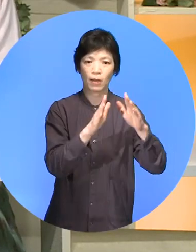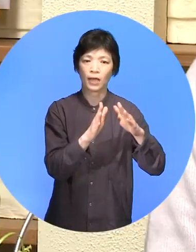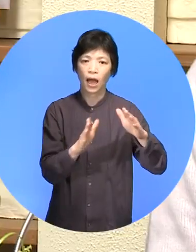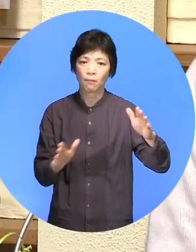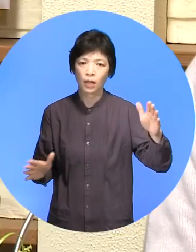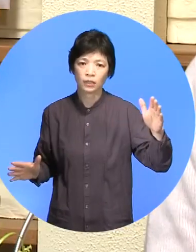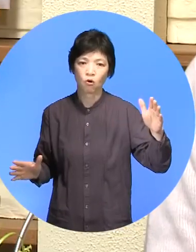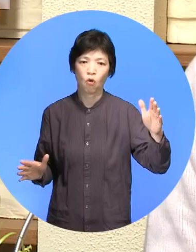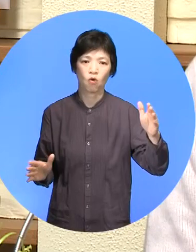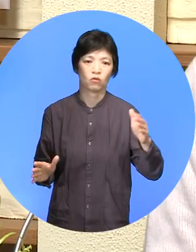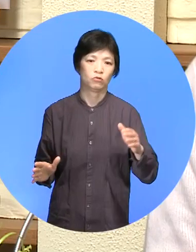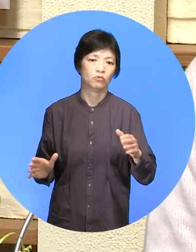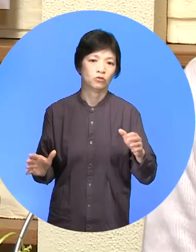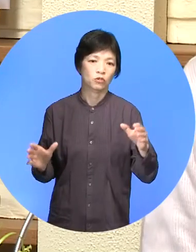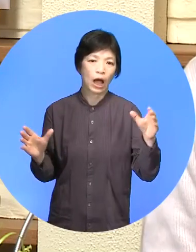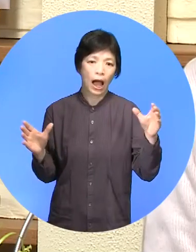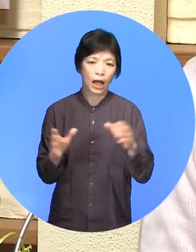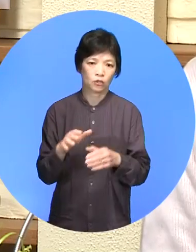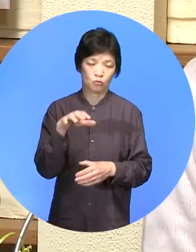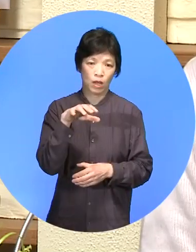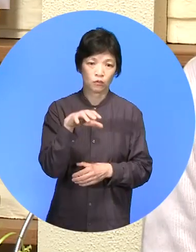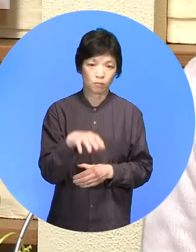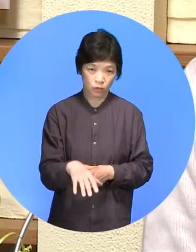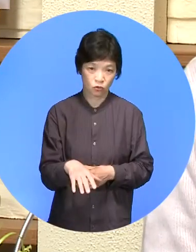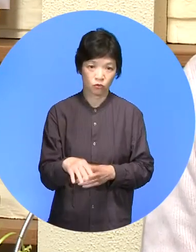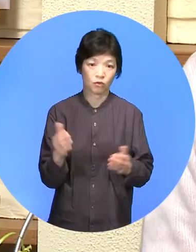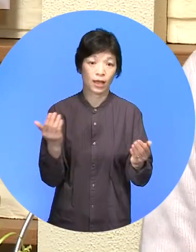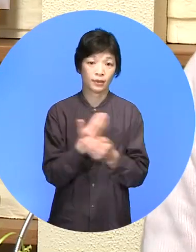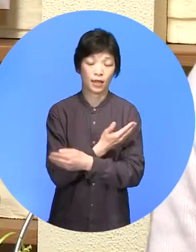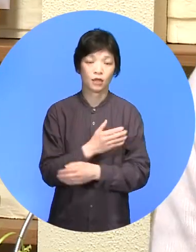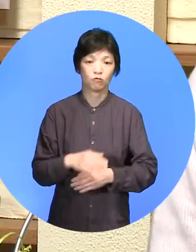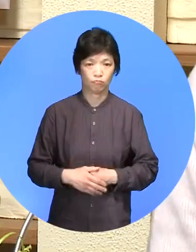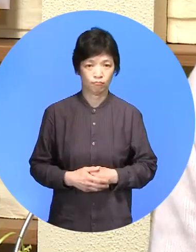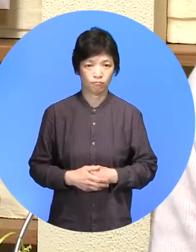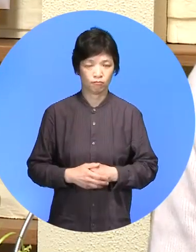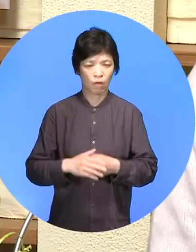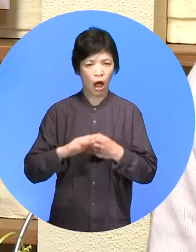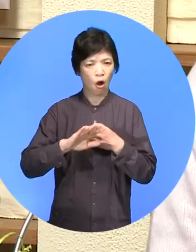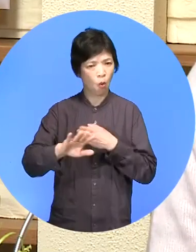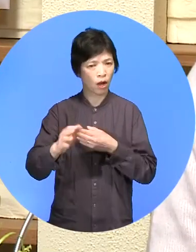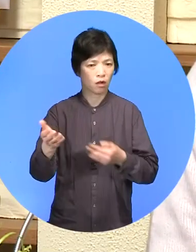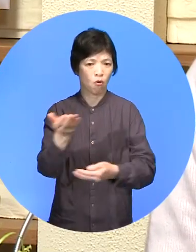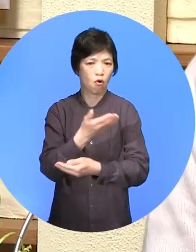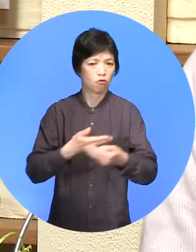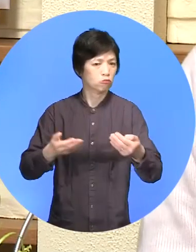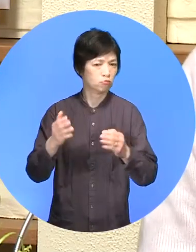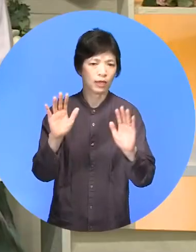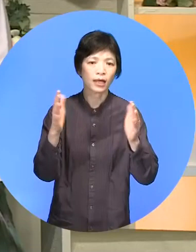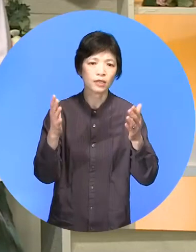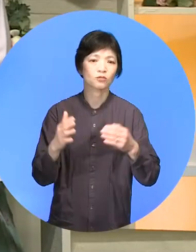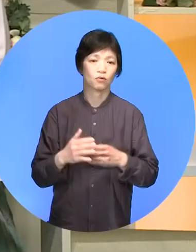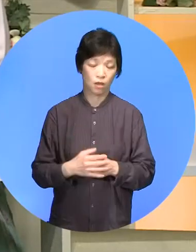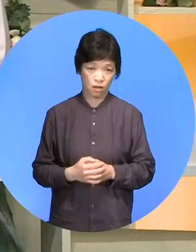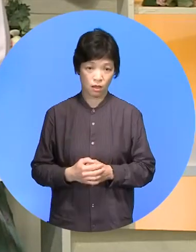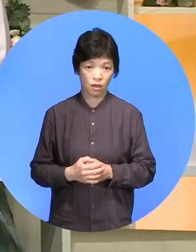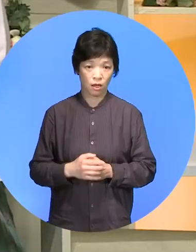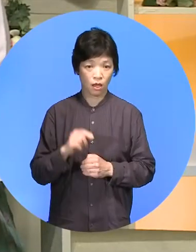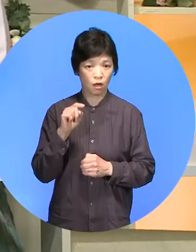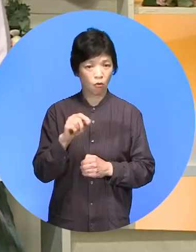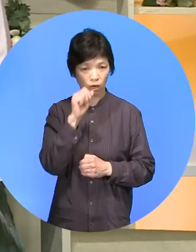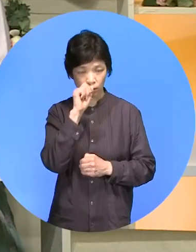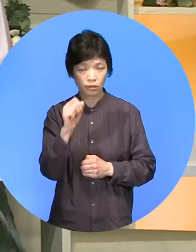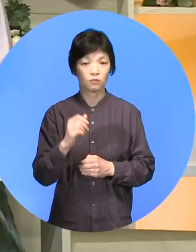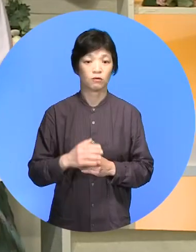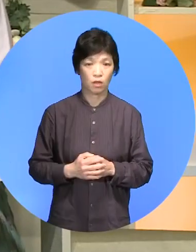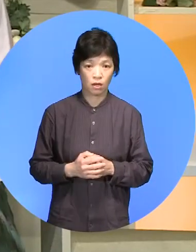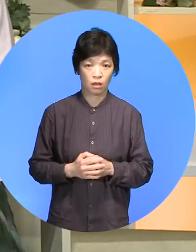ですね、こう幅広い世代の方集まる場所となっているということで、はい、なかなか交流することないじゃないですか。 そうですよね。 これはいいですよ